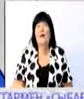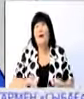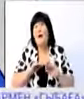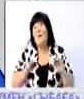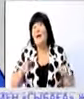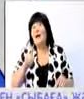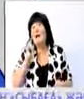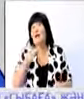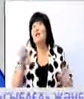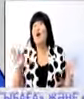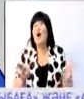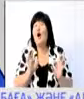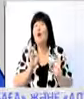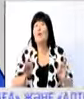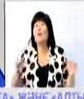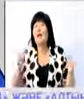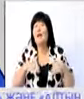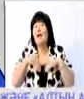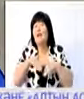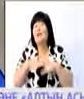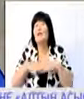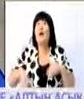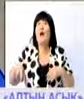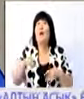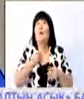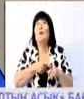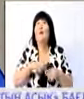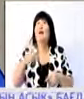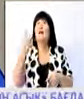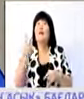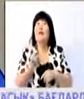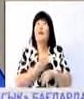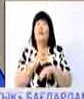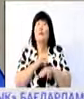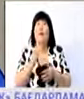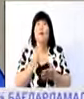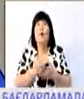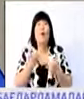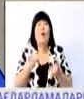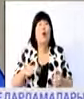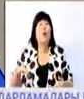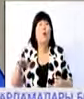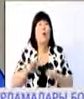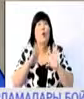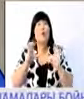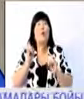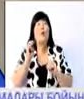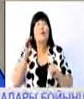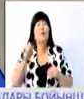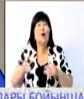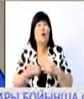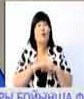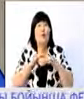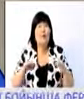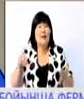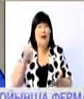Балалар мен жастардың музыкалық ансамбльдер шеруі аймағымызда осымен екінші рет ұйымдастырылып отыр. Оған облыс бойынша 14 мыңға жуық